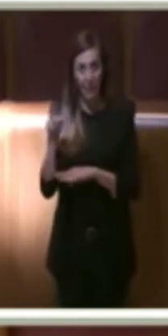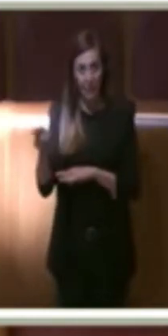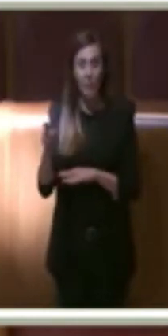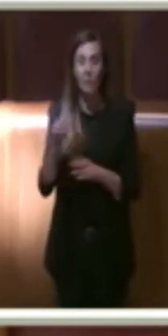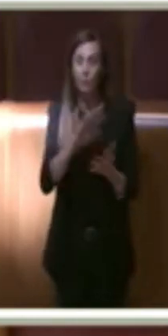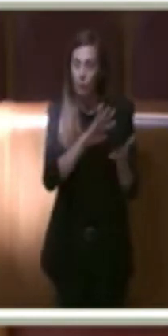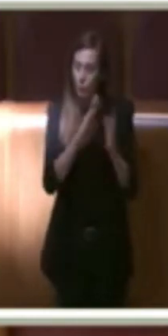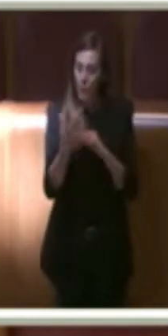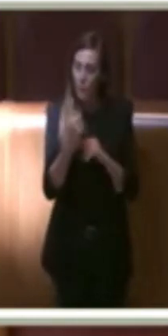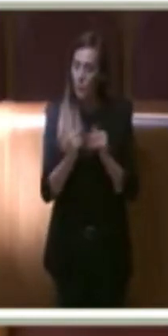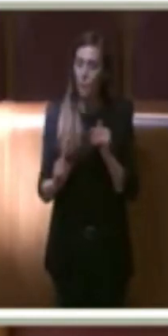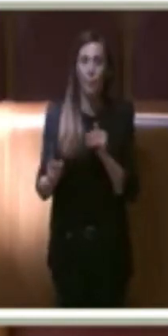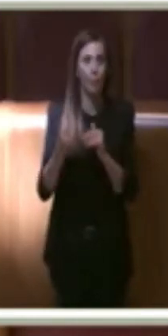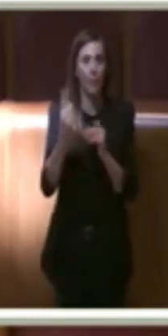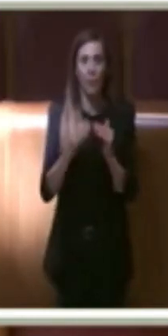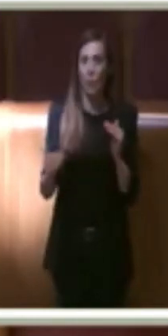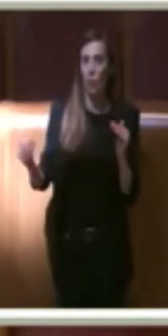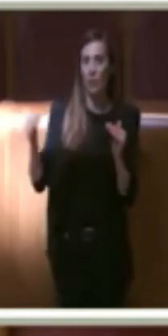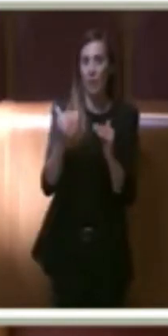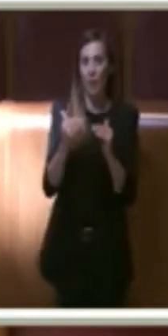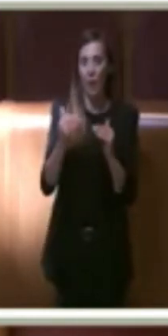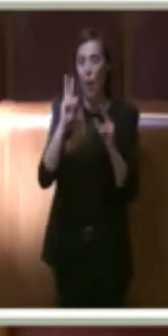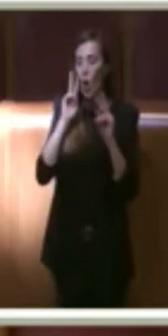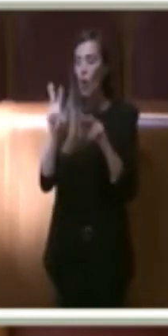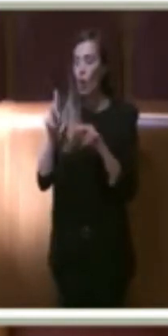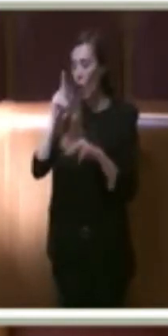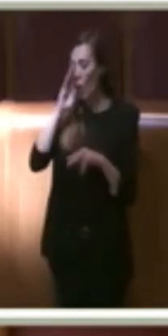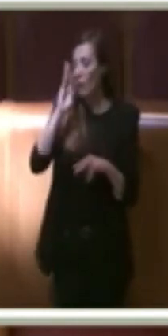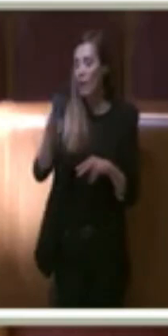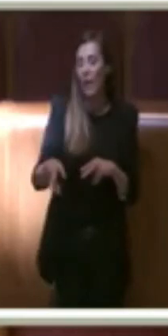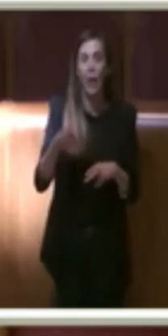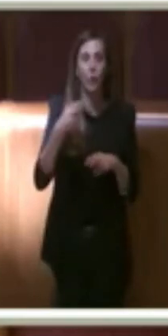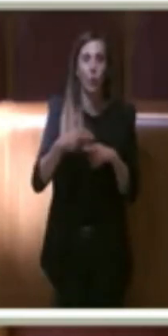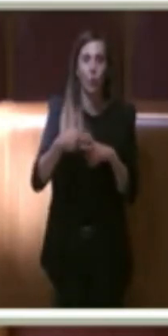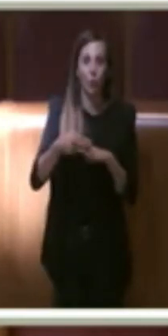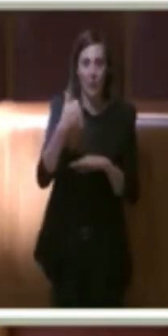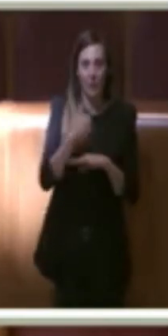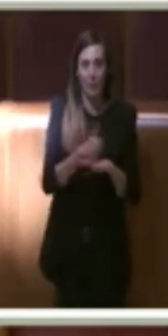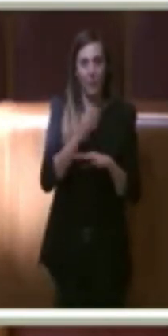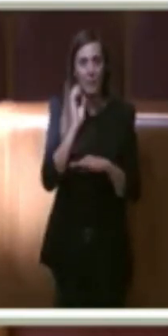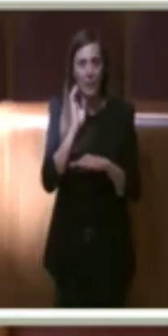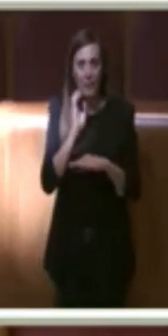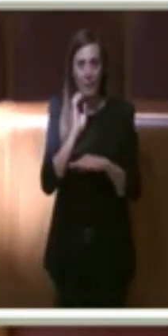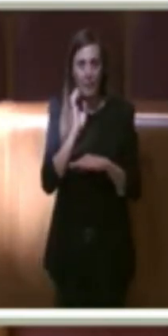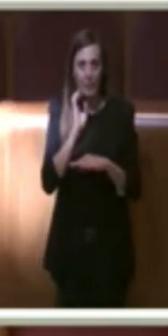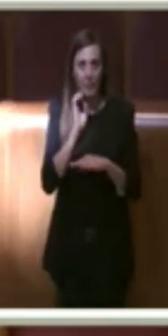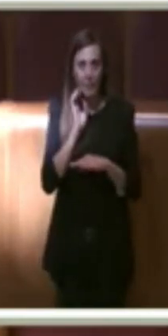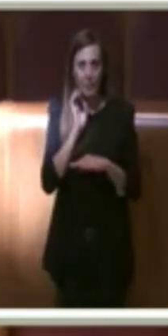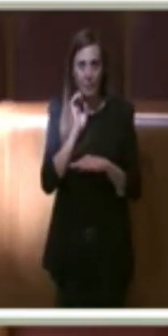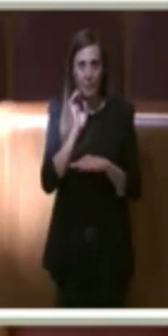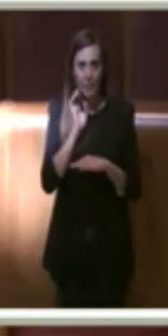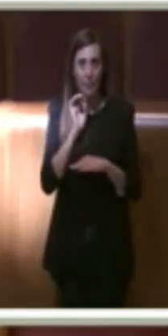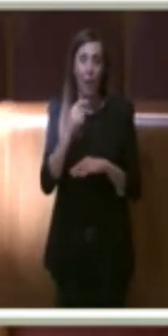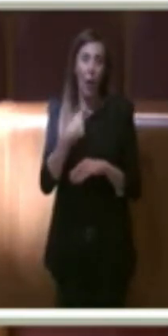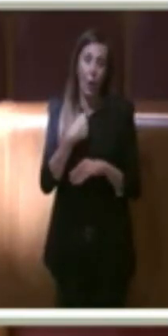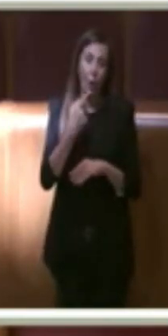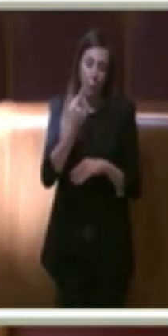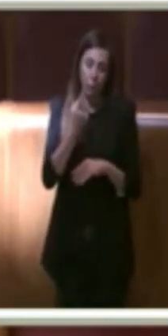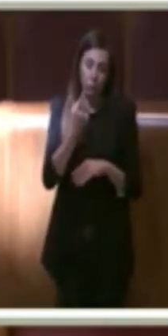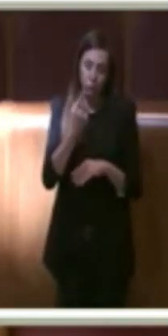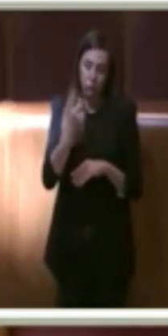di controllo diretto da Roma Capitale, magari lo dico, effettivamente una piccola ragione alle opposizioni gliela